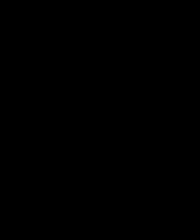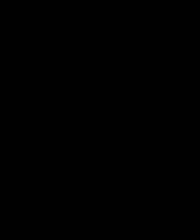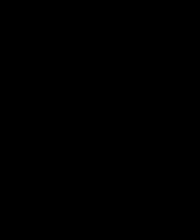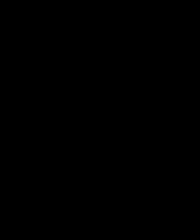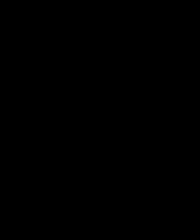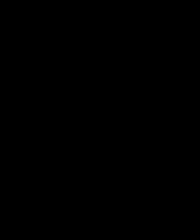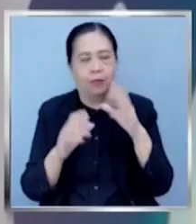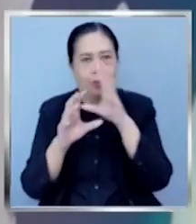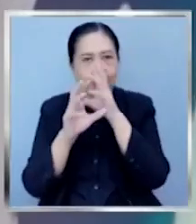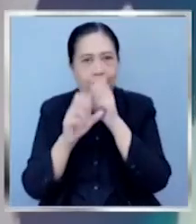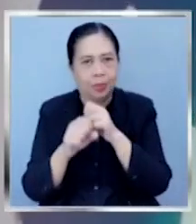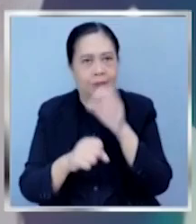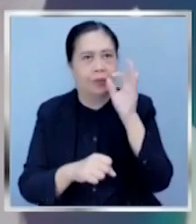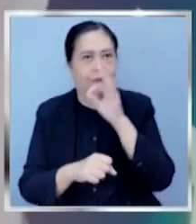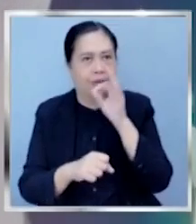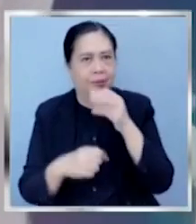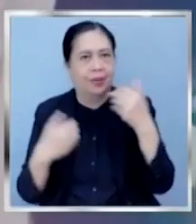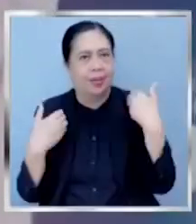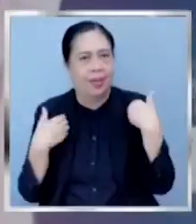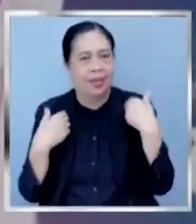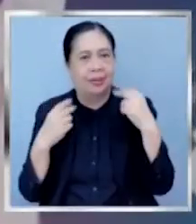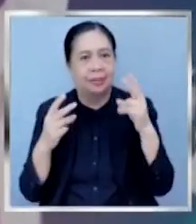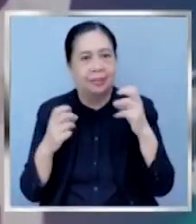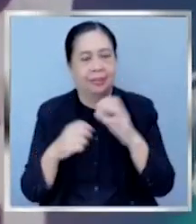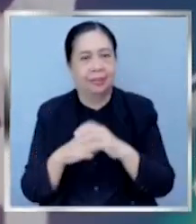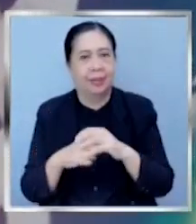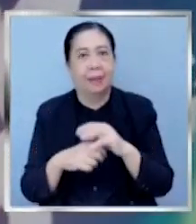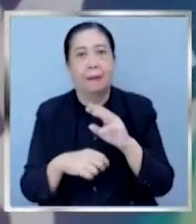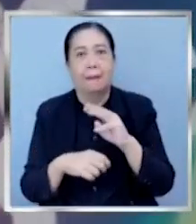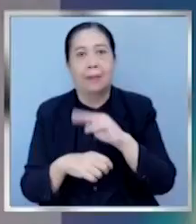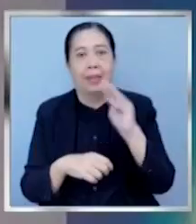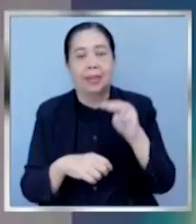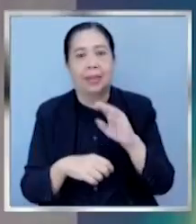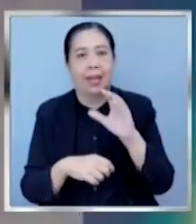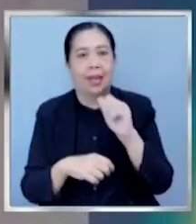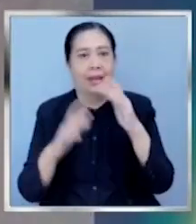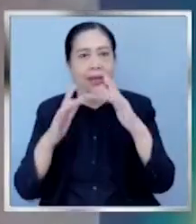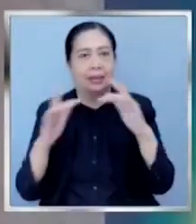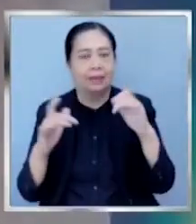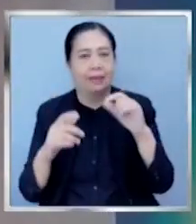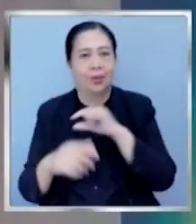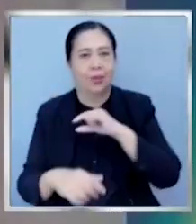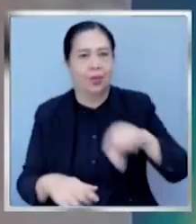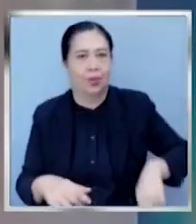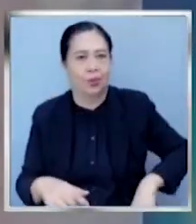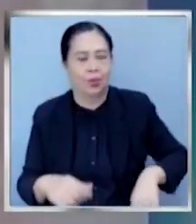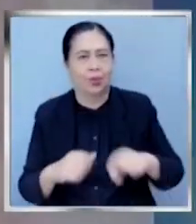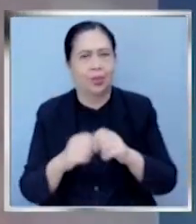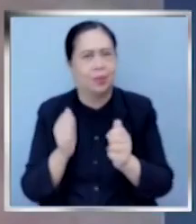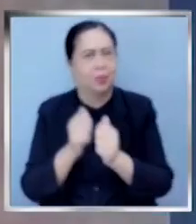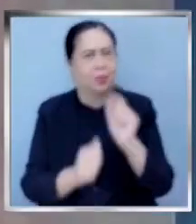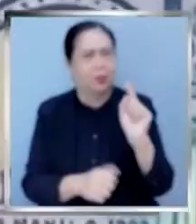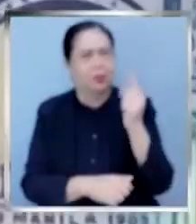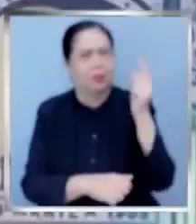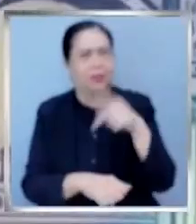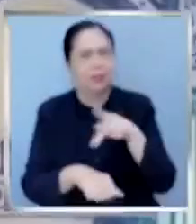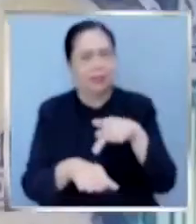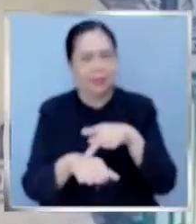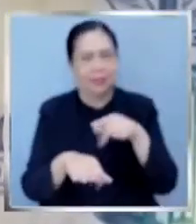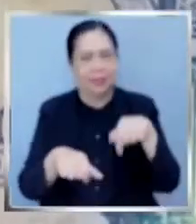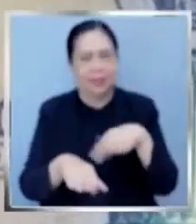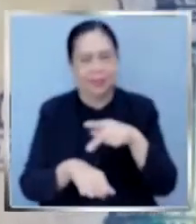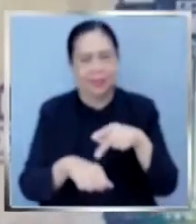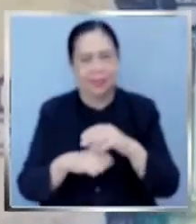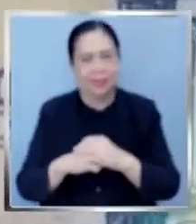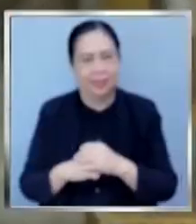Universe sa mga Pinoy, meron na tayong tinatawag na Manila Carnival Queen. At dito kinurunahan ang tinuturing na pinakaunang Miss Philippines sa ating bansa.